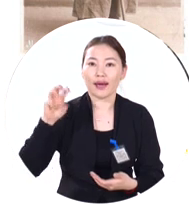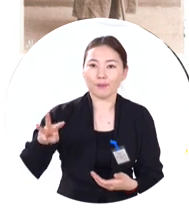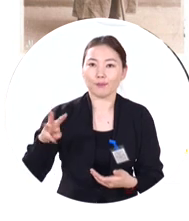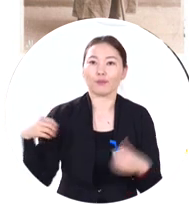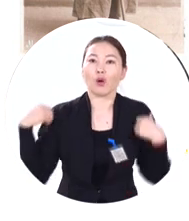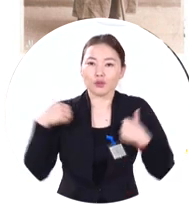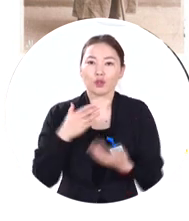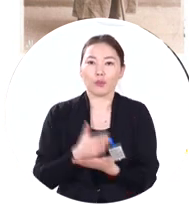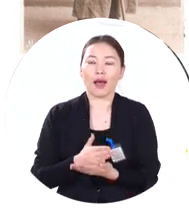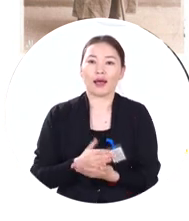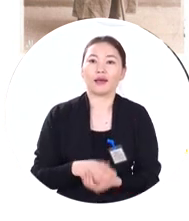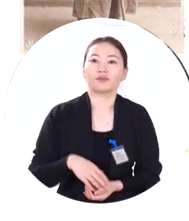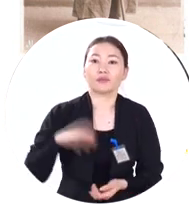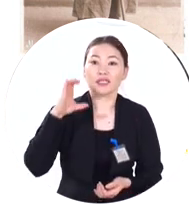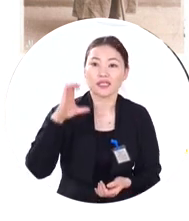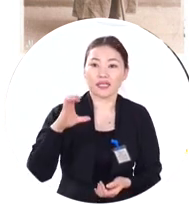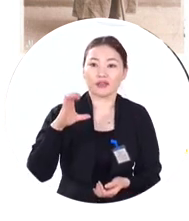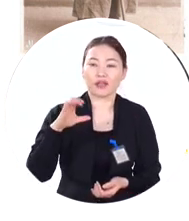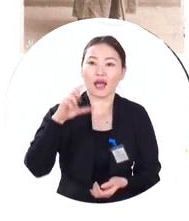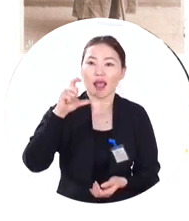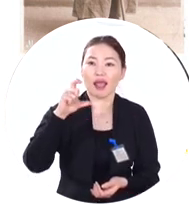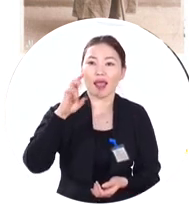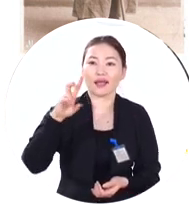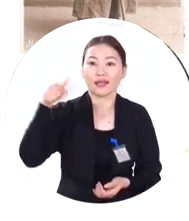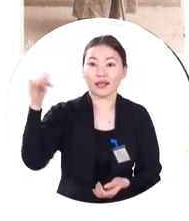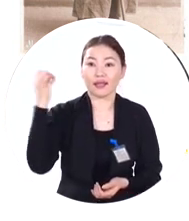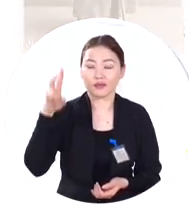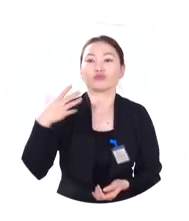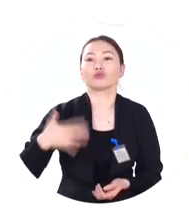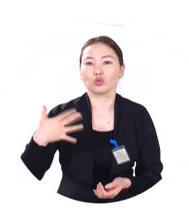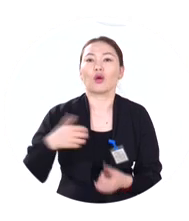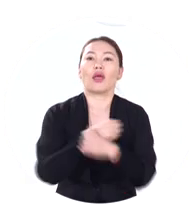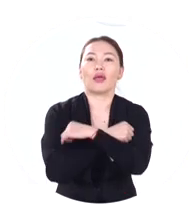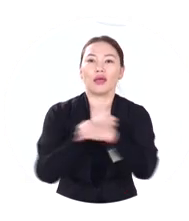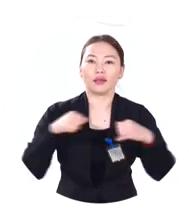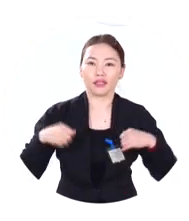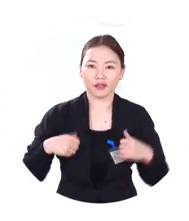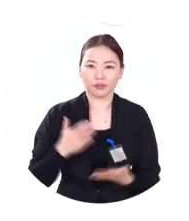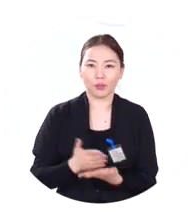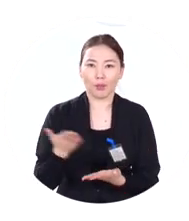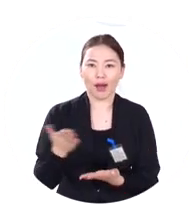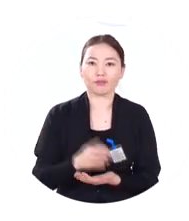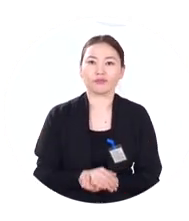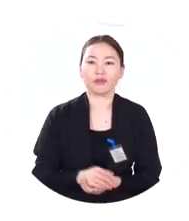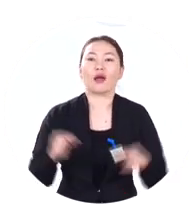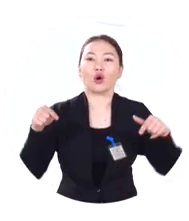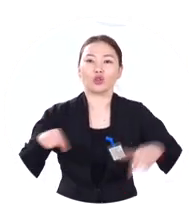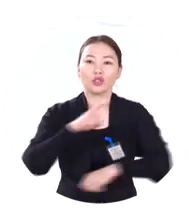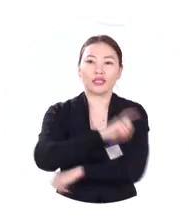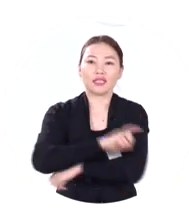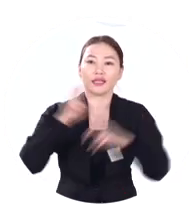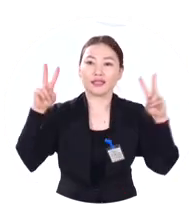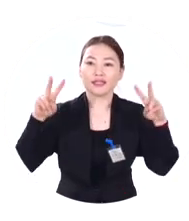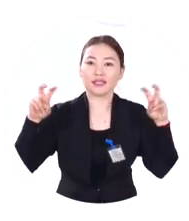хувилбар, за дэд нь бол лам нар байна. За өнөөдрийнхөө хичээлийн сэдвээр танилцъя.